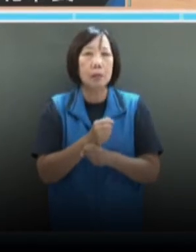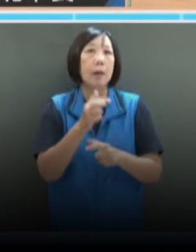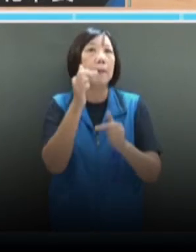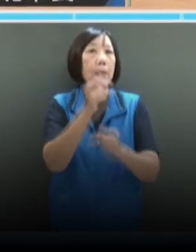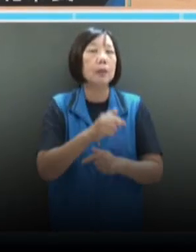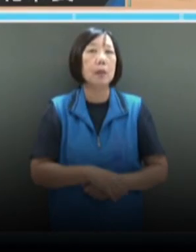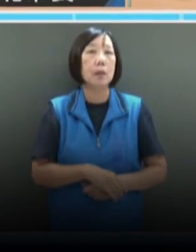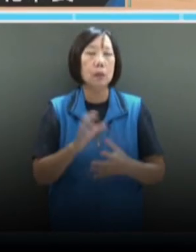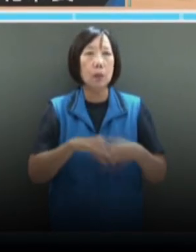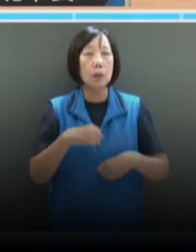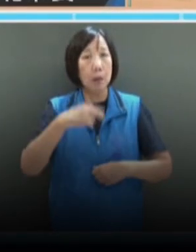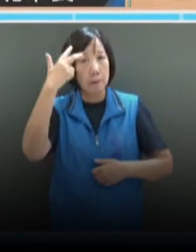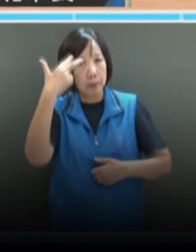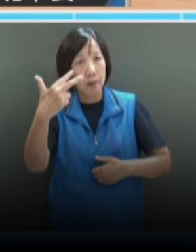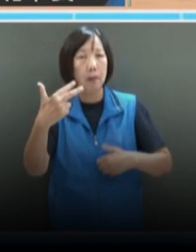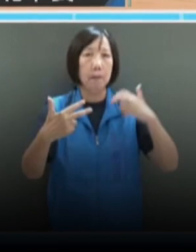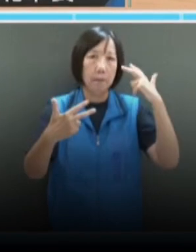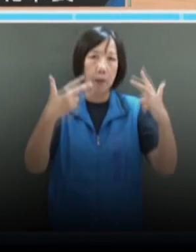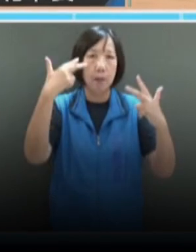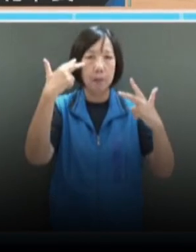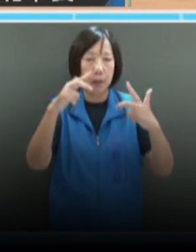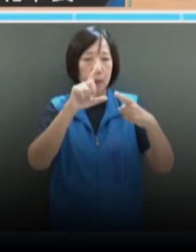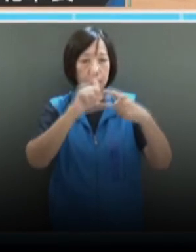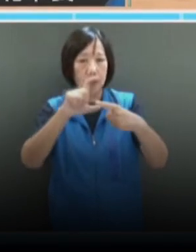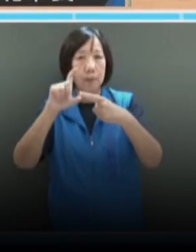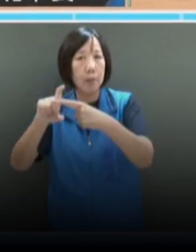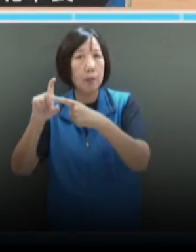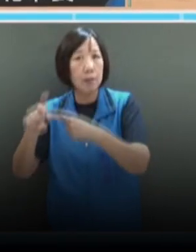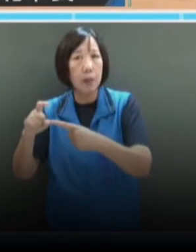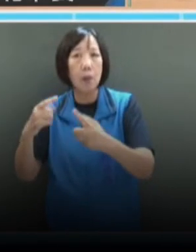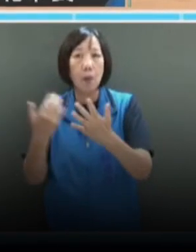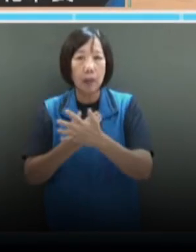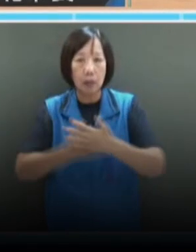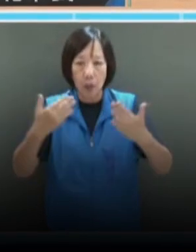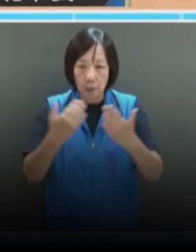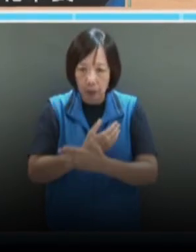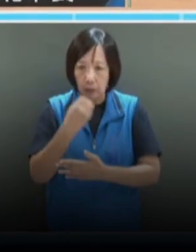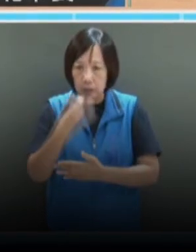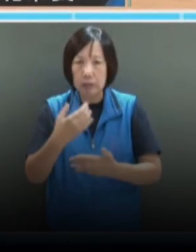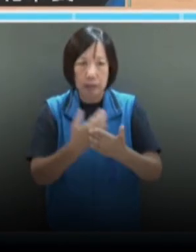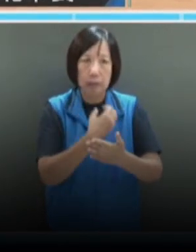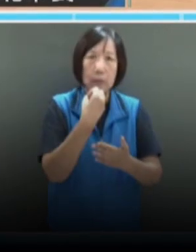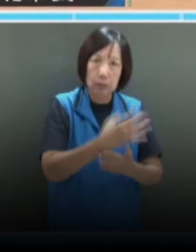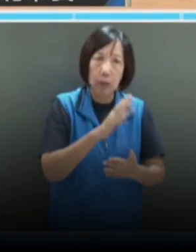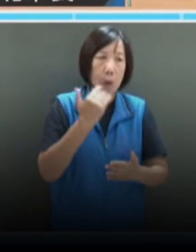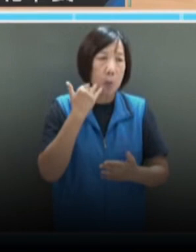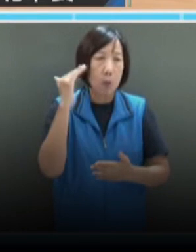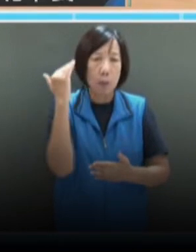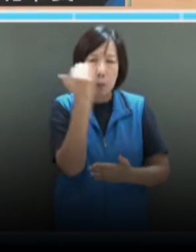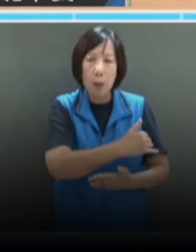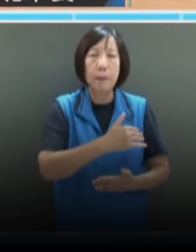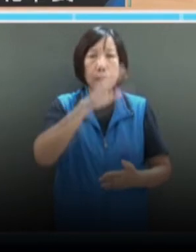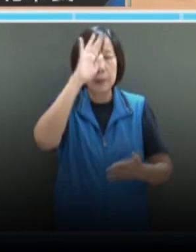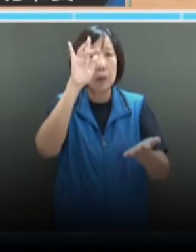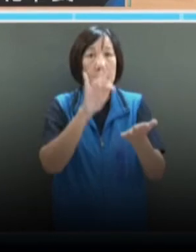会做7天的移动平均数。在移动的过程当中，只要看到瞬间有病毒往